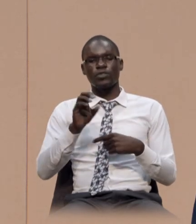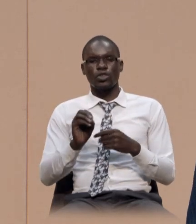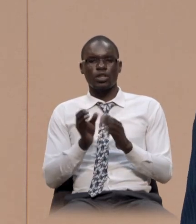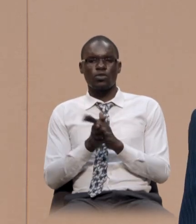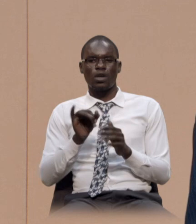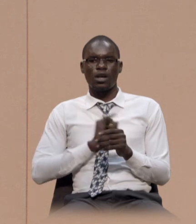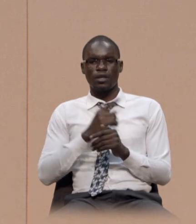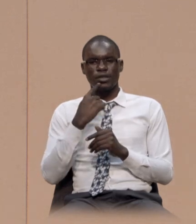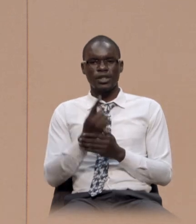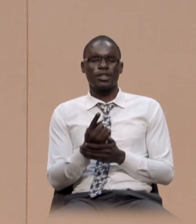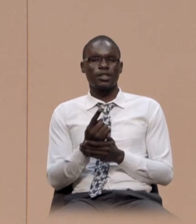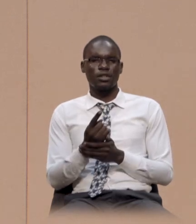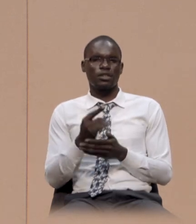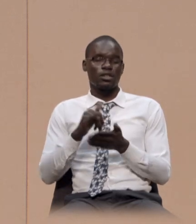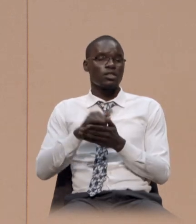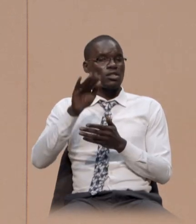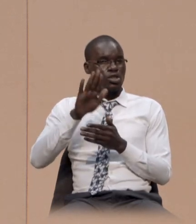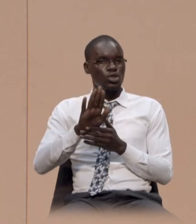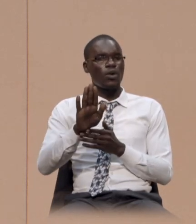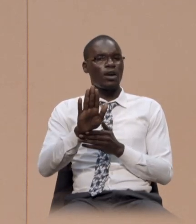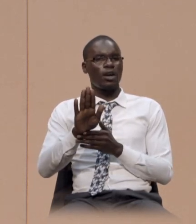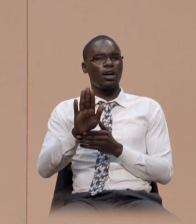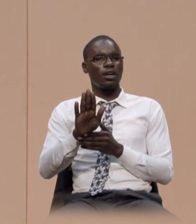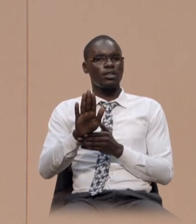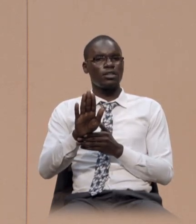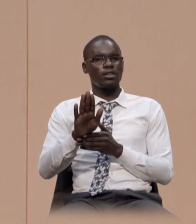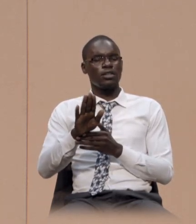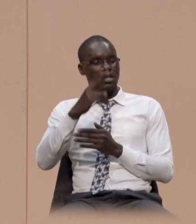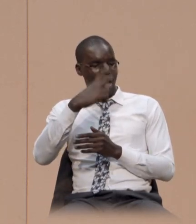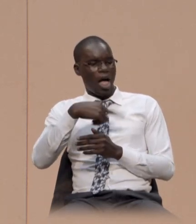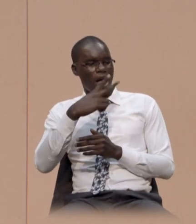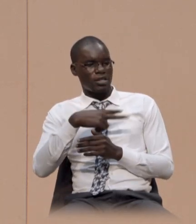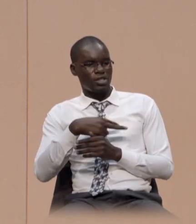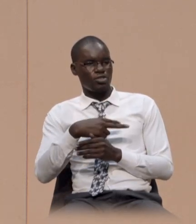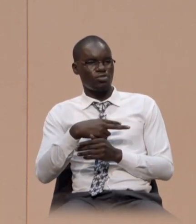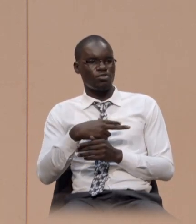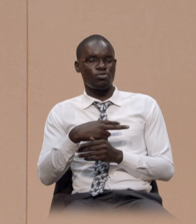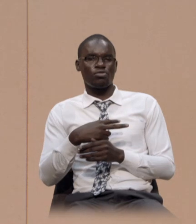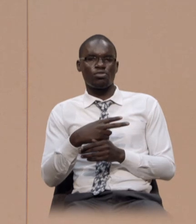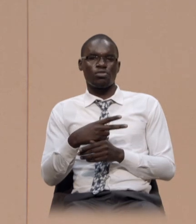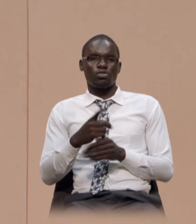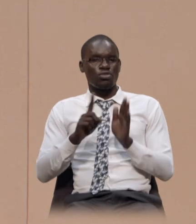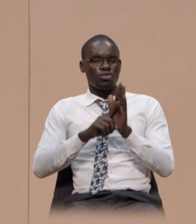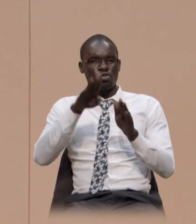ndiye ninasema, your attitude will determine your effectiveness. Lakini kama nia yako,